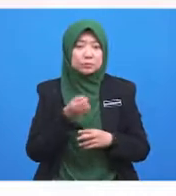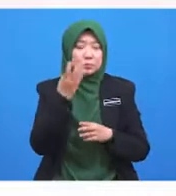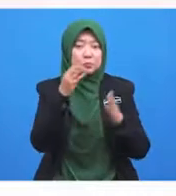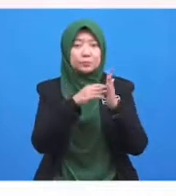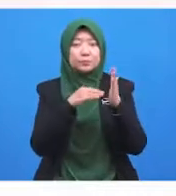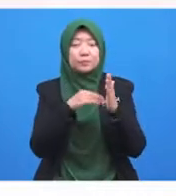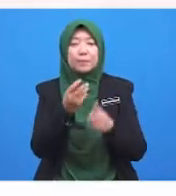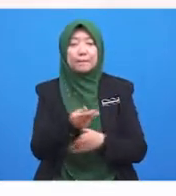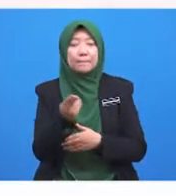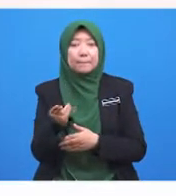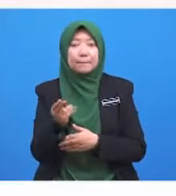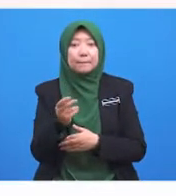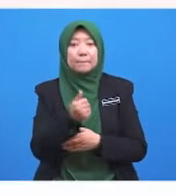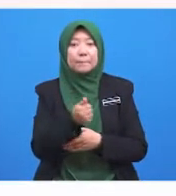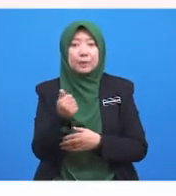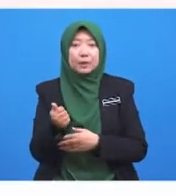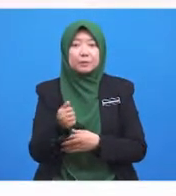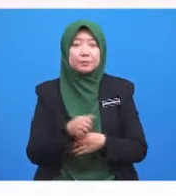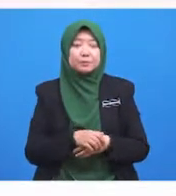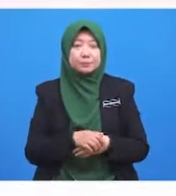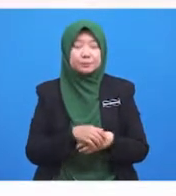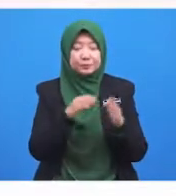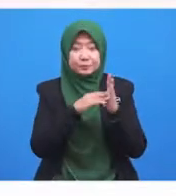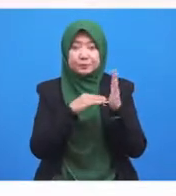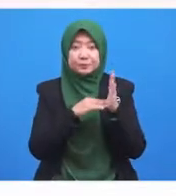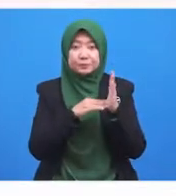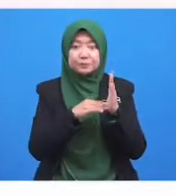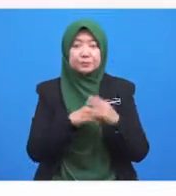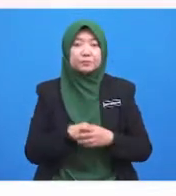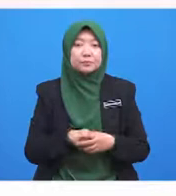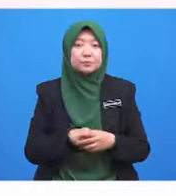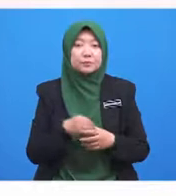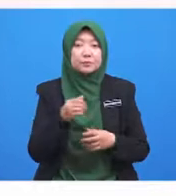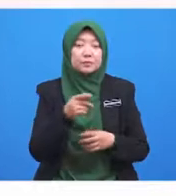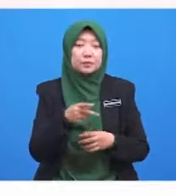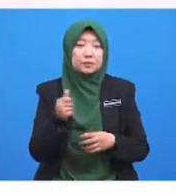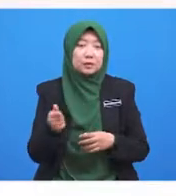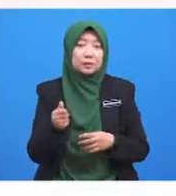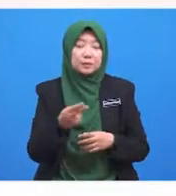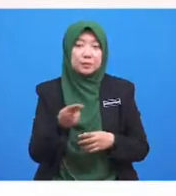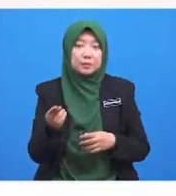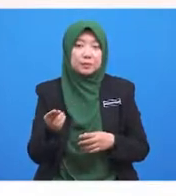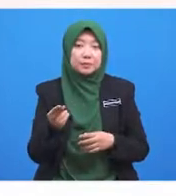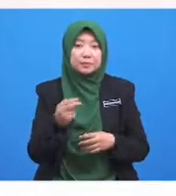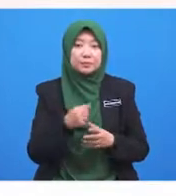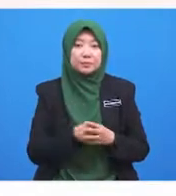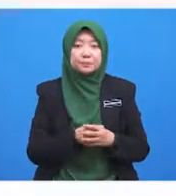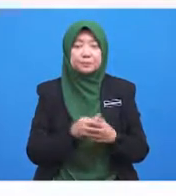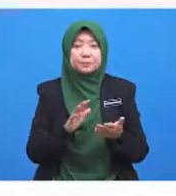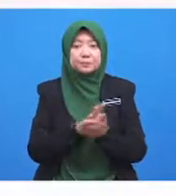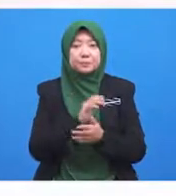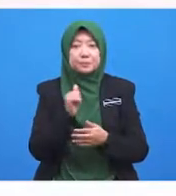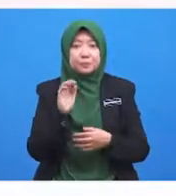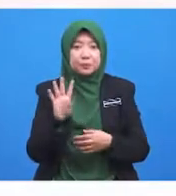semak bahan dan alatan. Senarai bagi bahan adalah pakej perkhidmatan, kertas